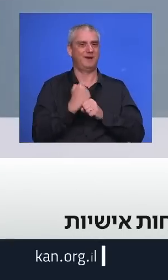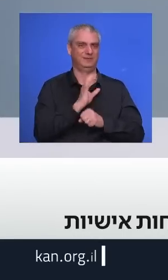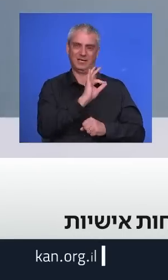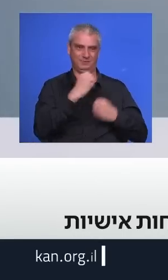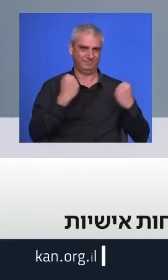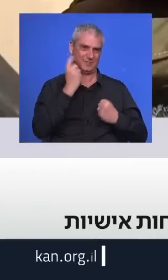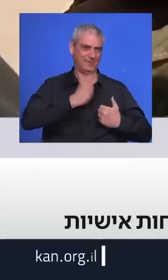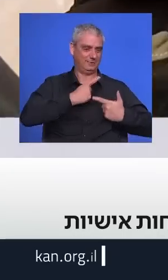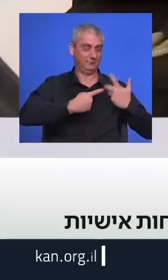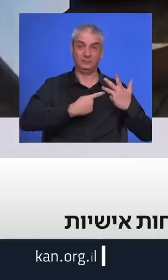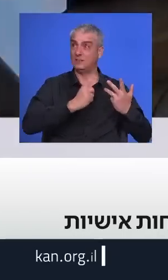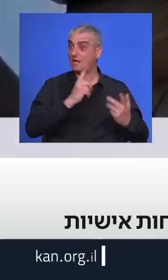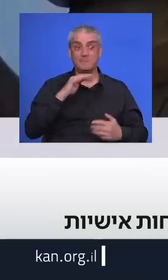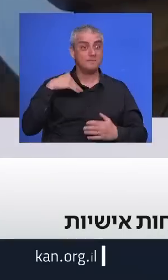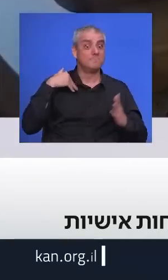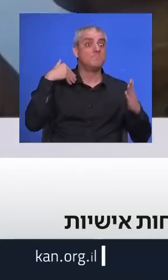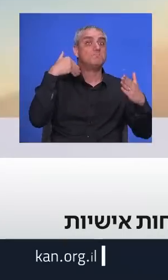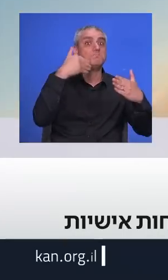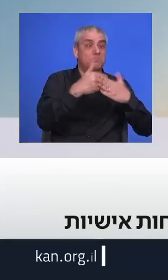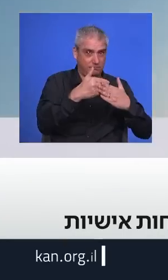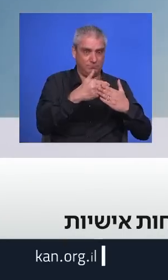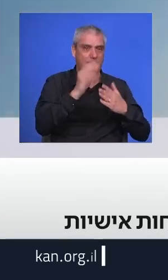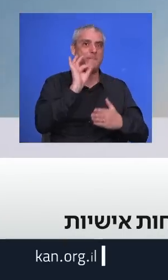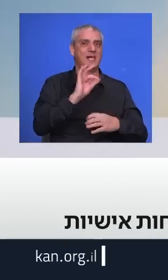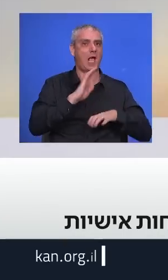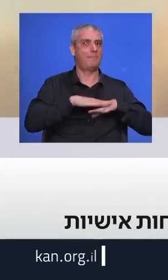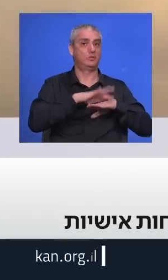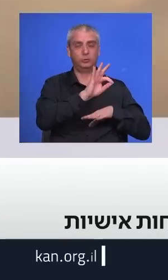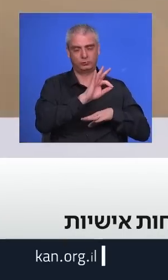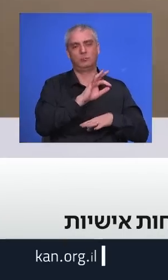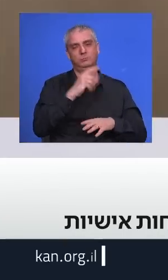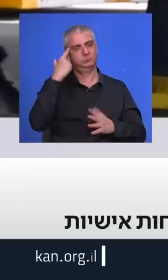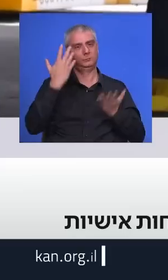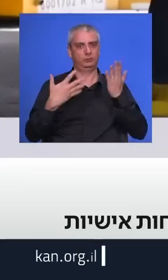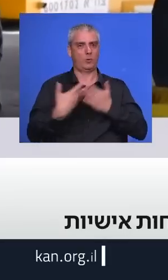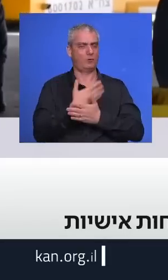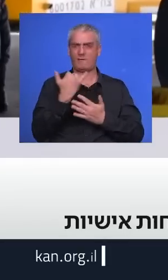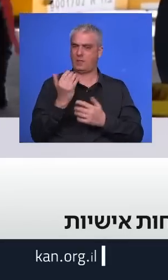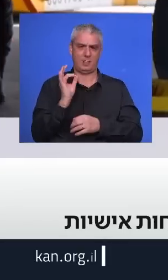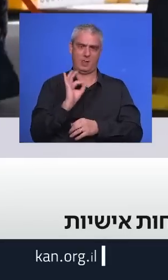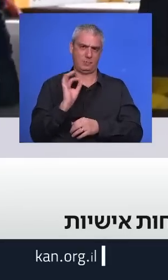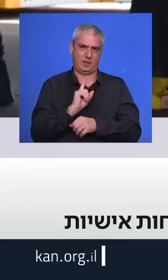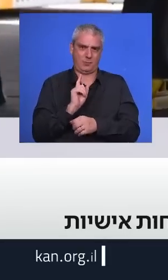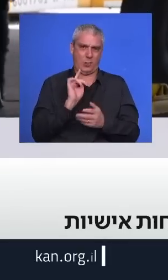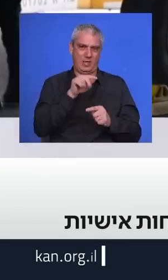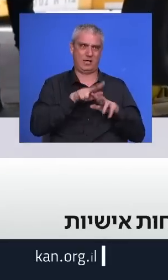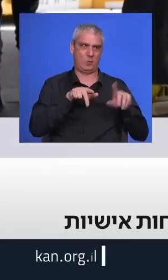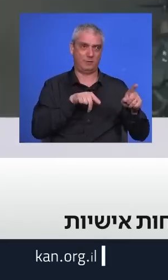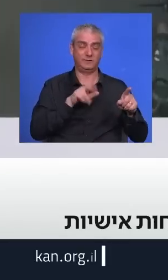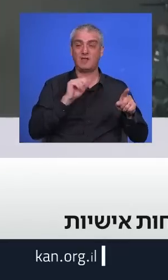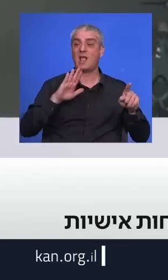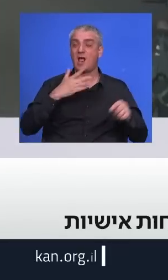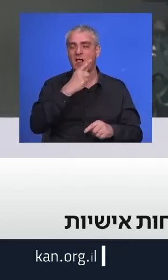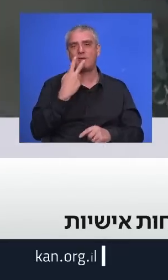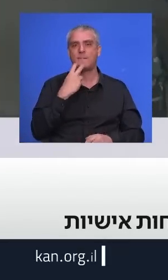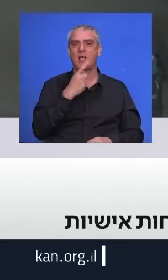זה יגיע לשם אז ישקלו מחדש איך מתנהלים, אבל כרגע חיל האוויר עדיין לא שם. וההסבר השני הוא שבחיל האוויר